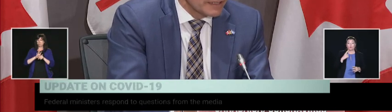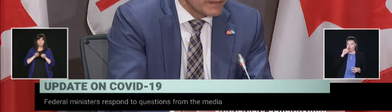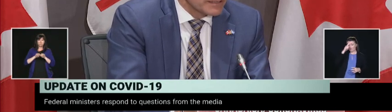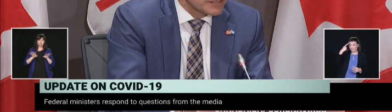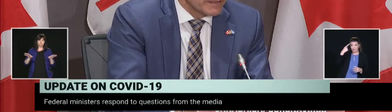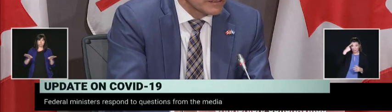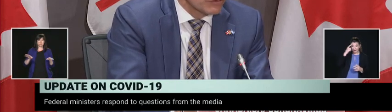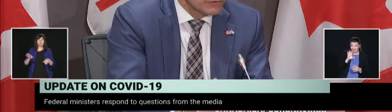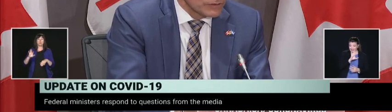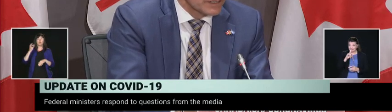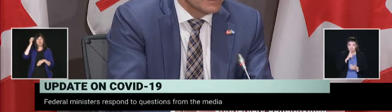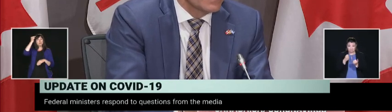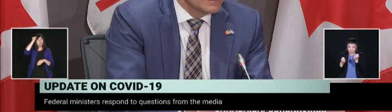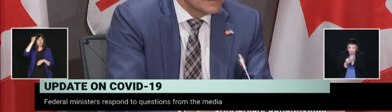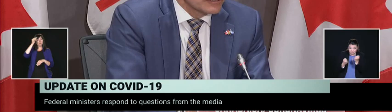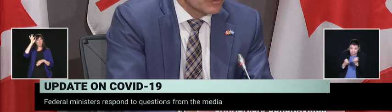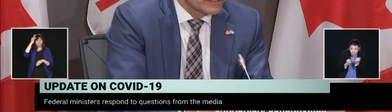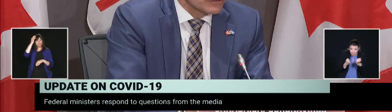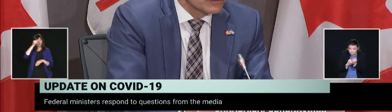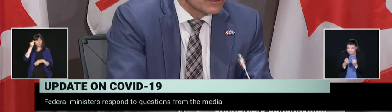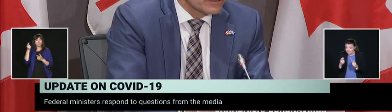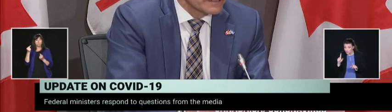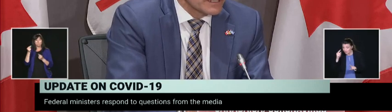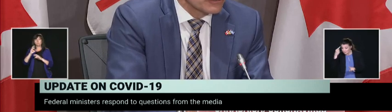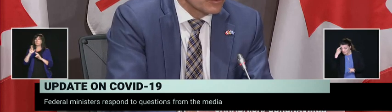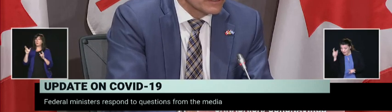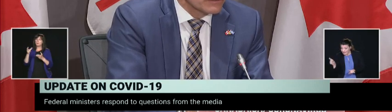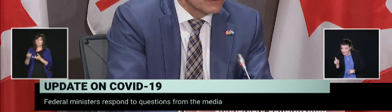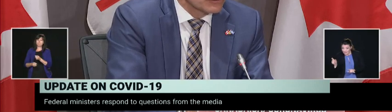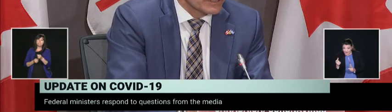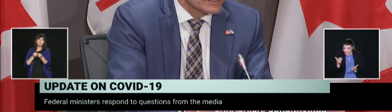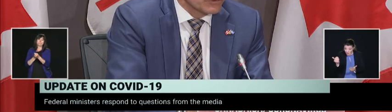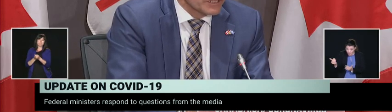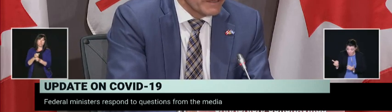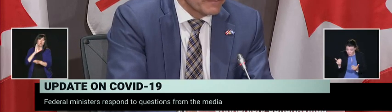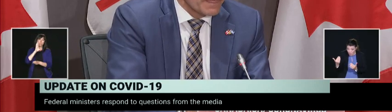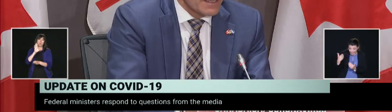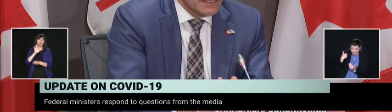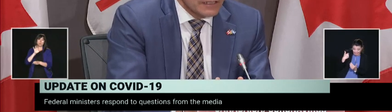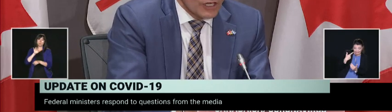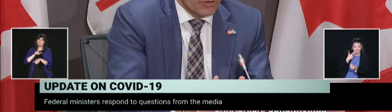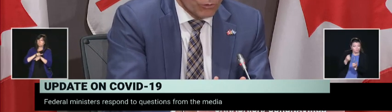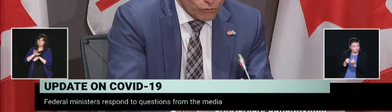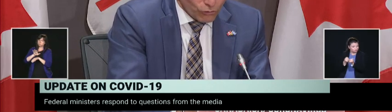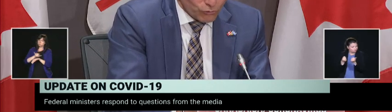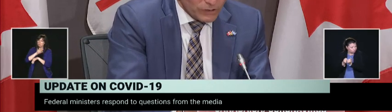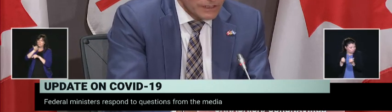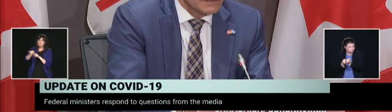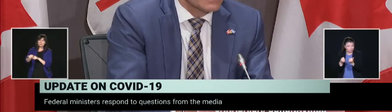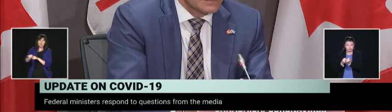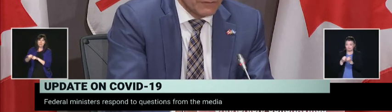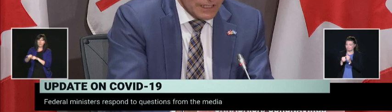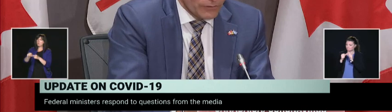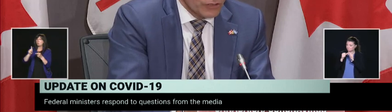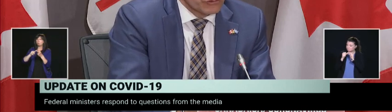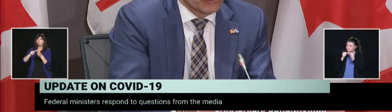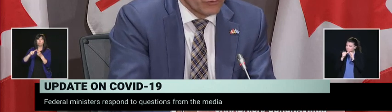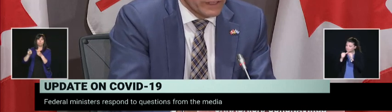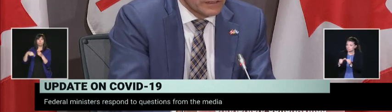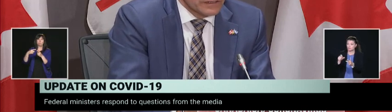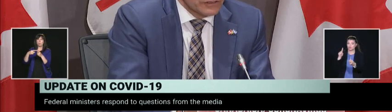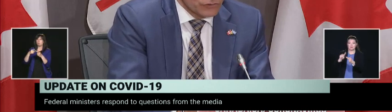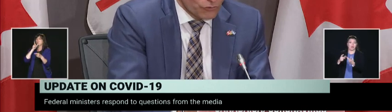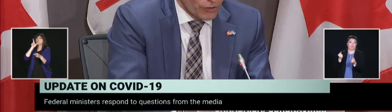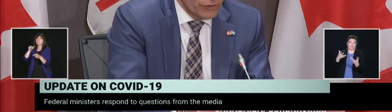nécessaire sa participation dans les soins de soins, dans les centres de soins de longue durée au Québec. Il y a aujourd'hui, et il va y avoir